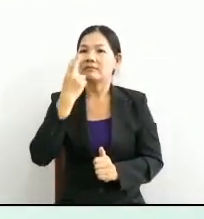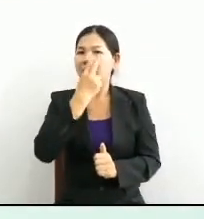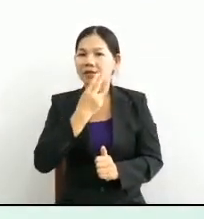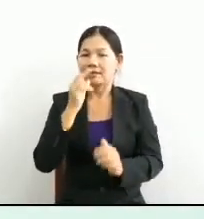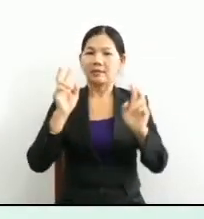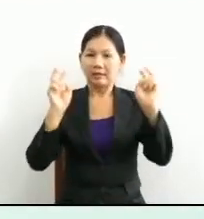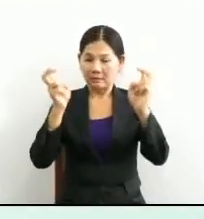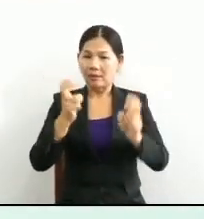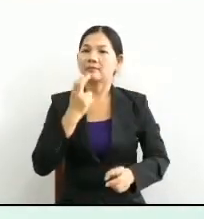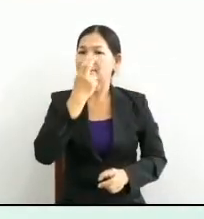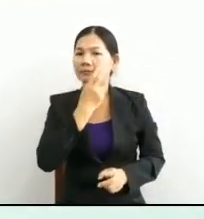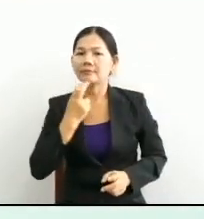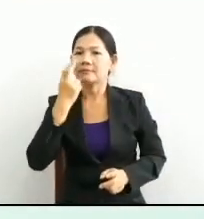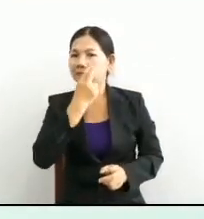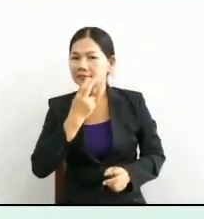cha